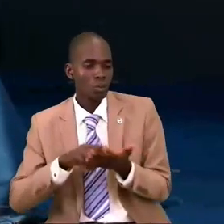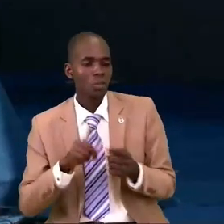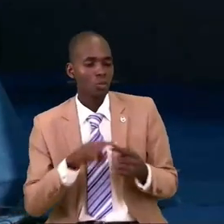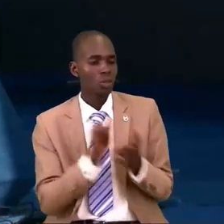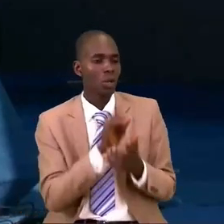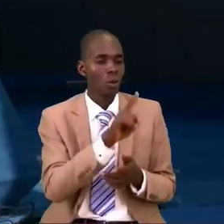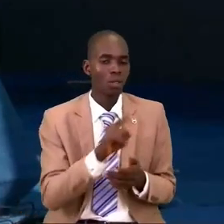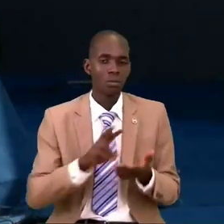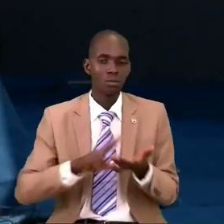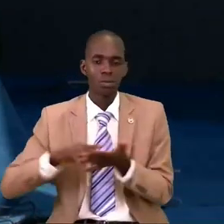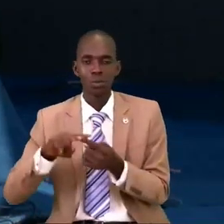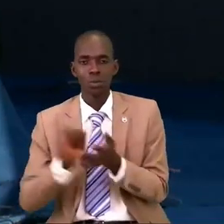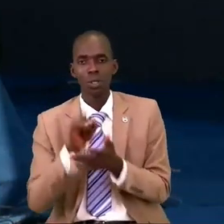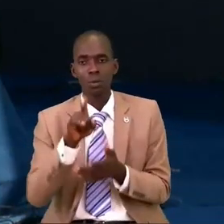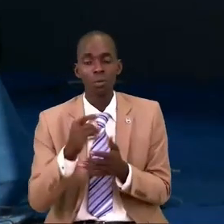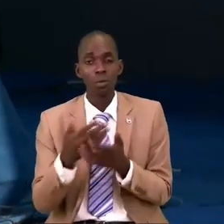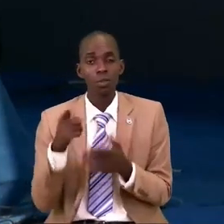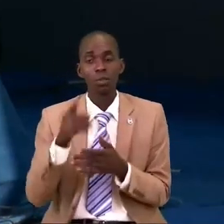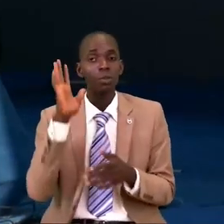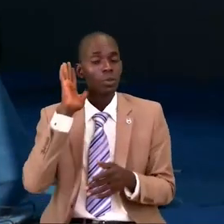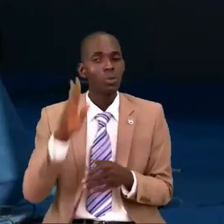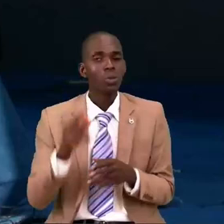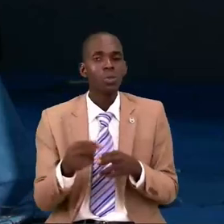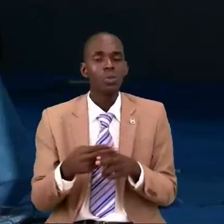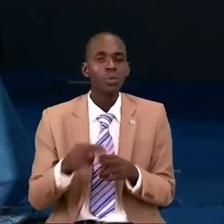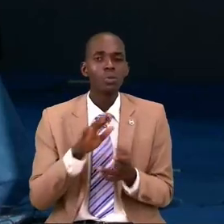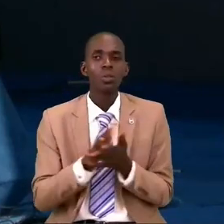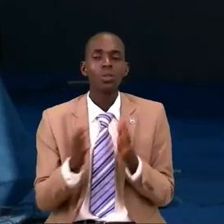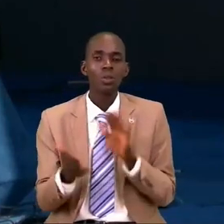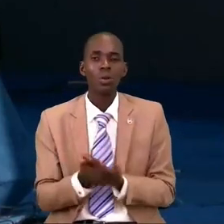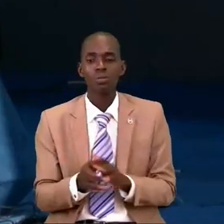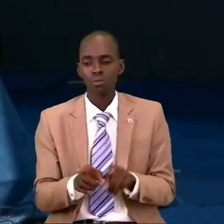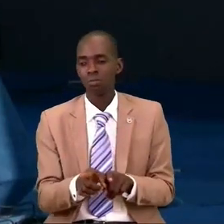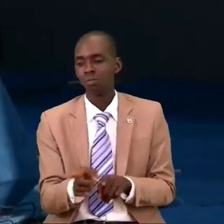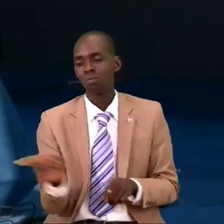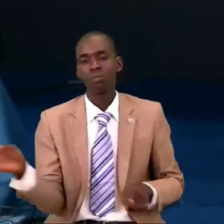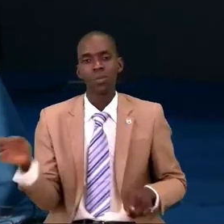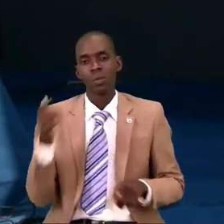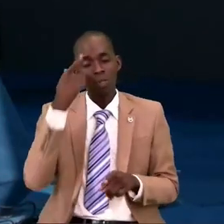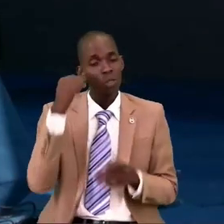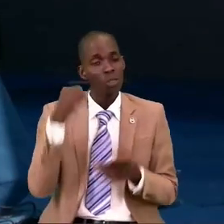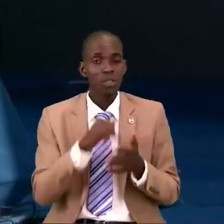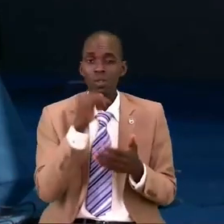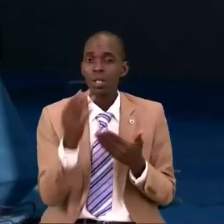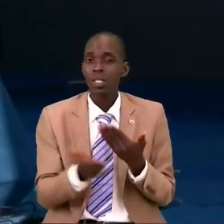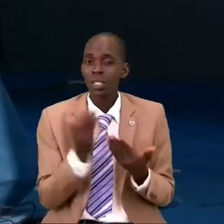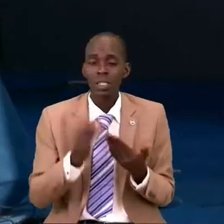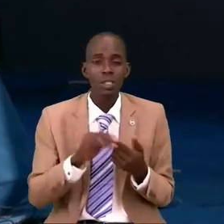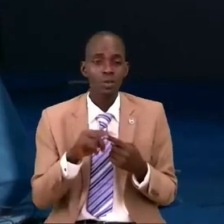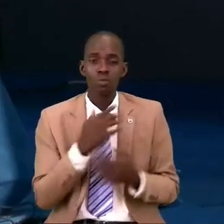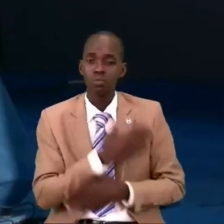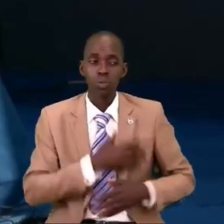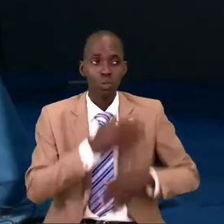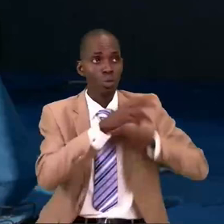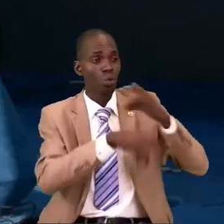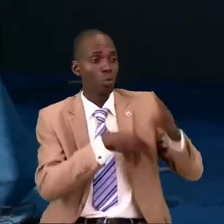pas facile d'essayer de plaire au monde. Et le moi aussi exige que tu complaises à la chair, que